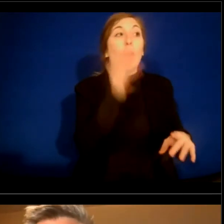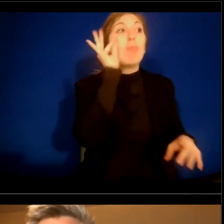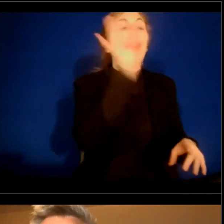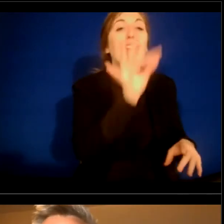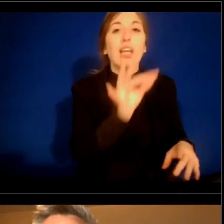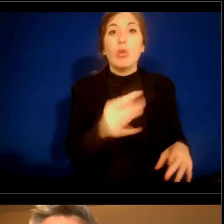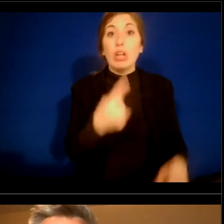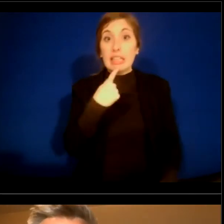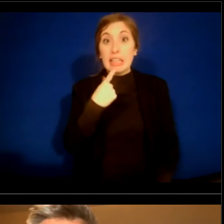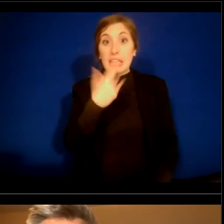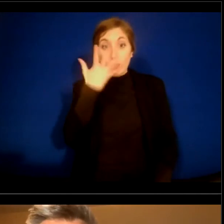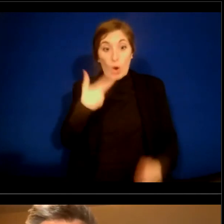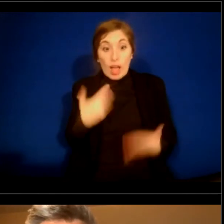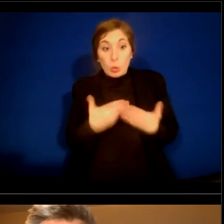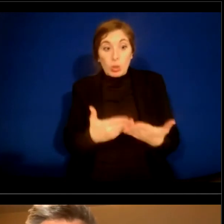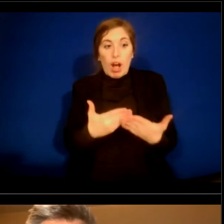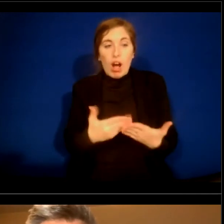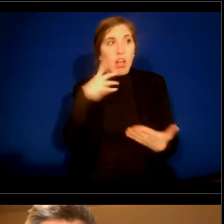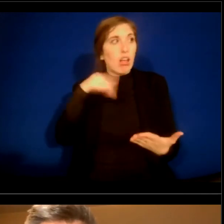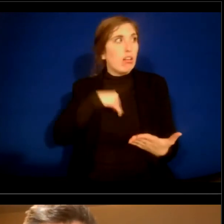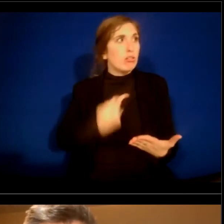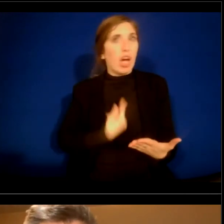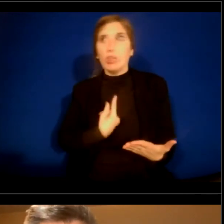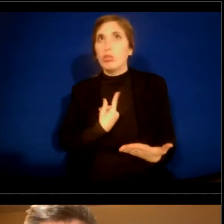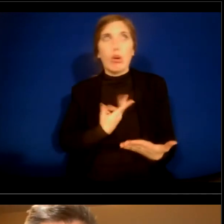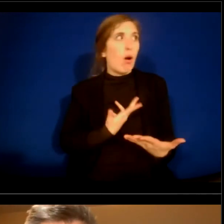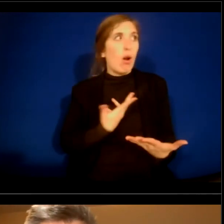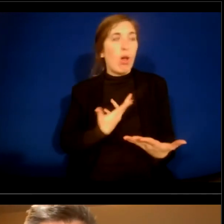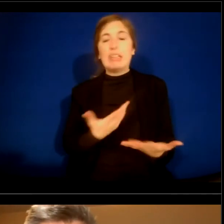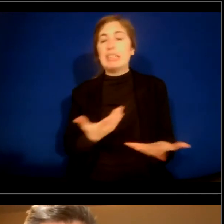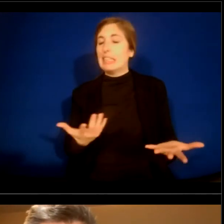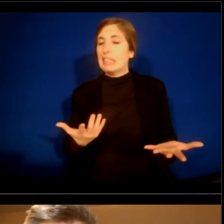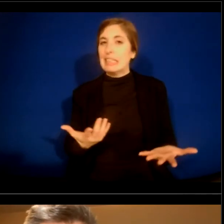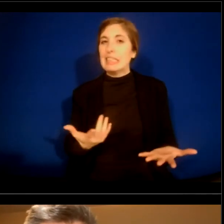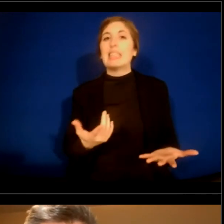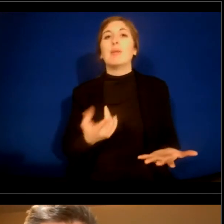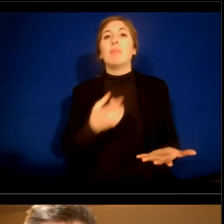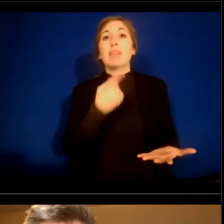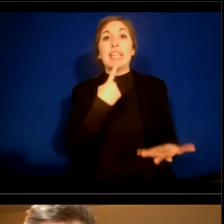Così come le linee guida di Caritas, che anch'io sto guardando perché sono preziosissime,